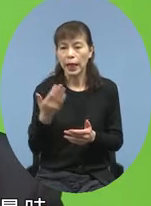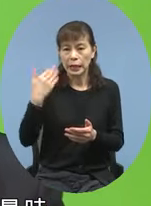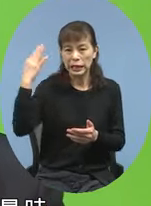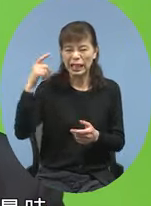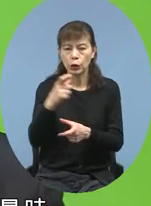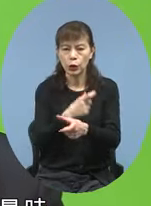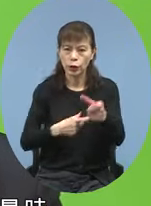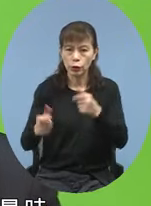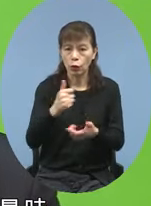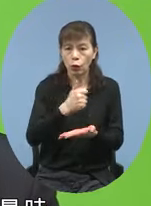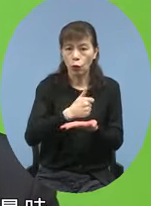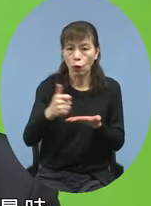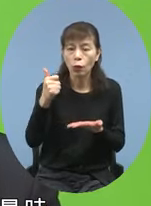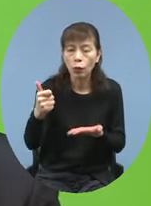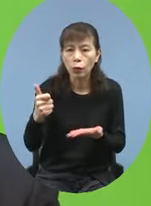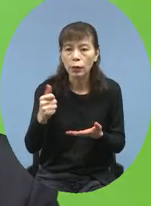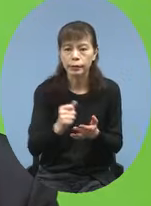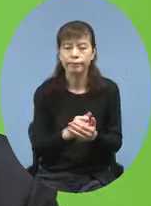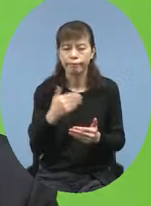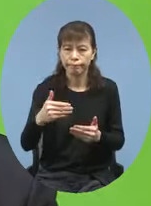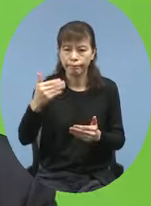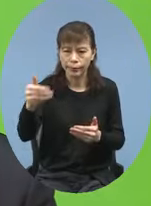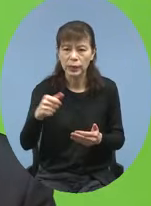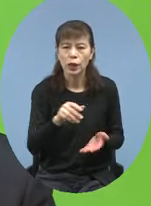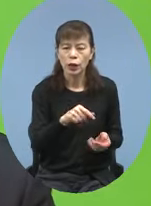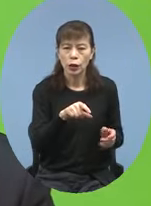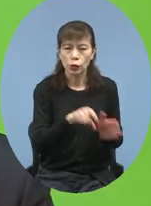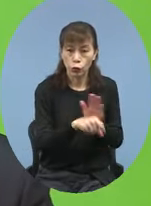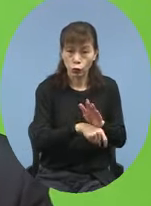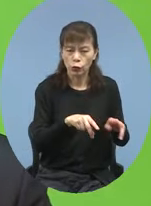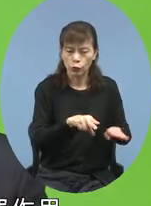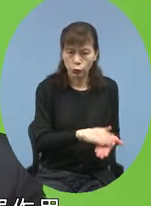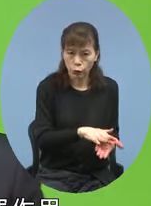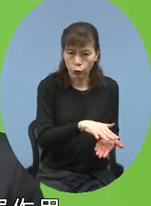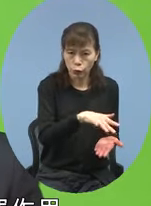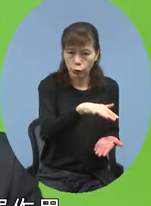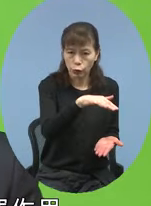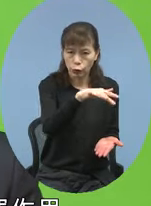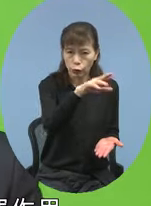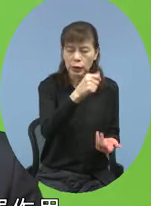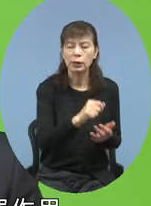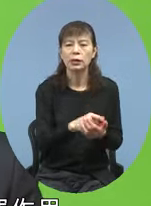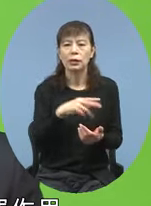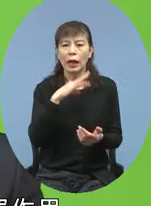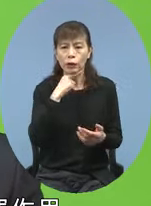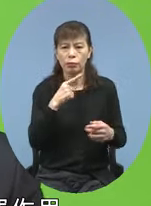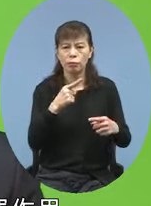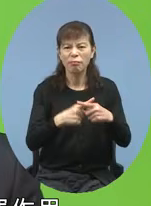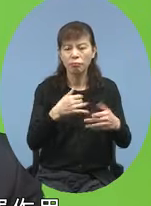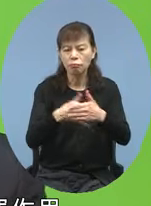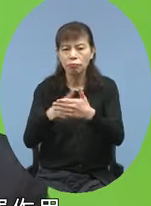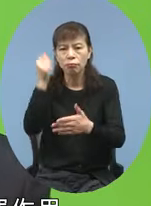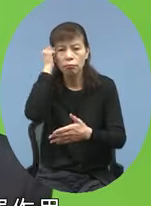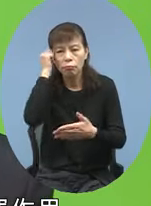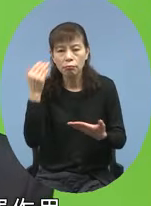過往在經濟好景的時候逐步建立這些儲備，就是要在我們遇到困難